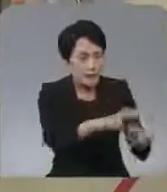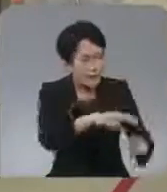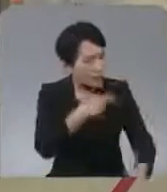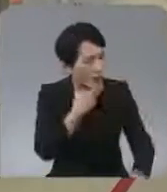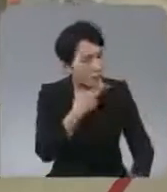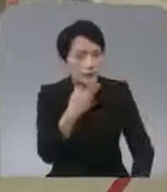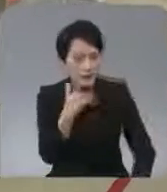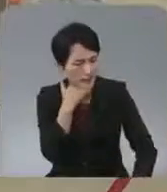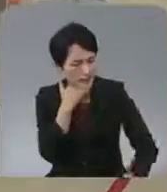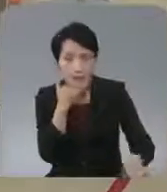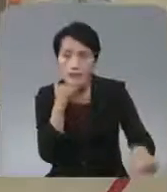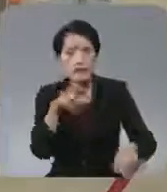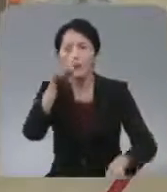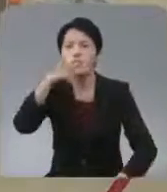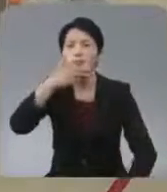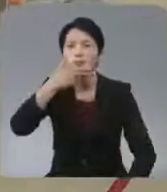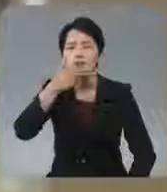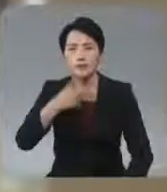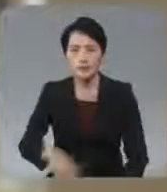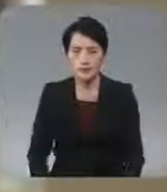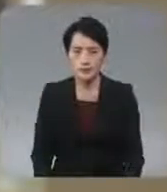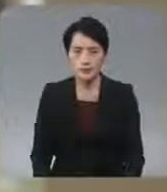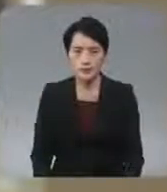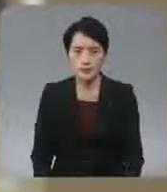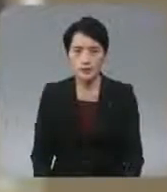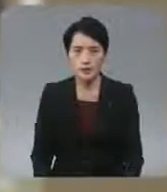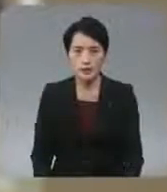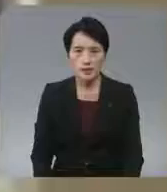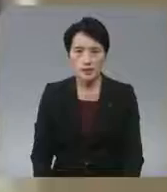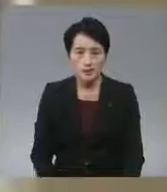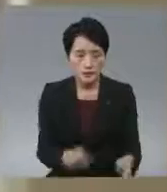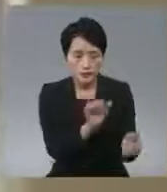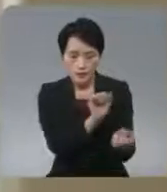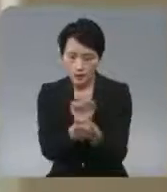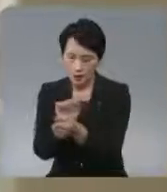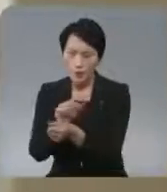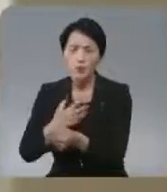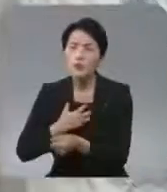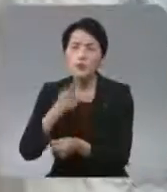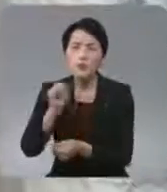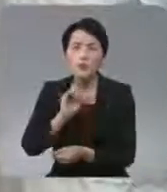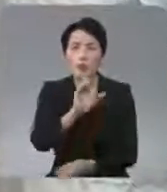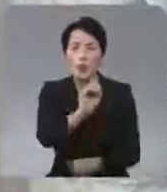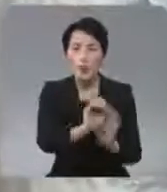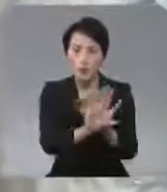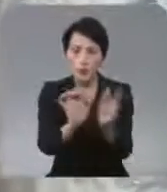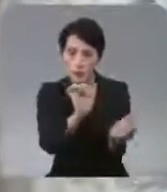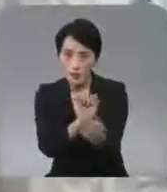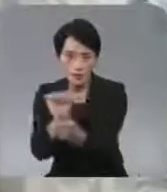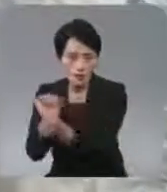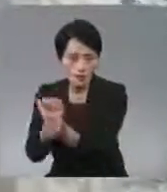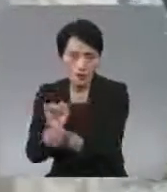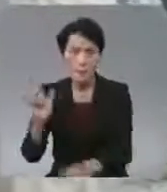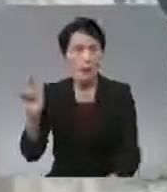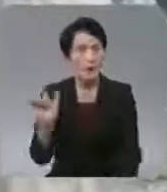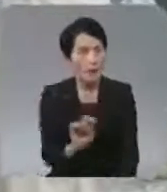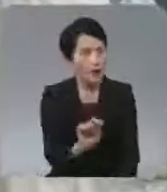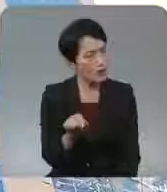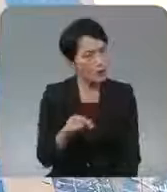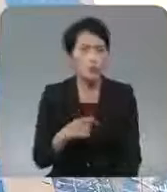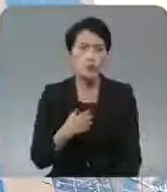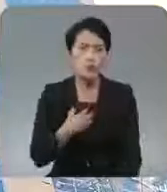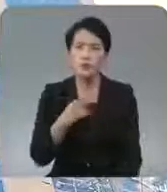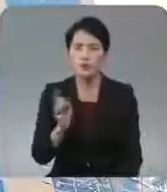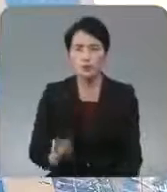しかし感染力の強いオミクロン株の感染が拡大しているため油断はできません1樹脂の